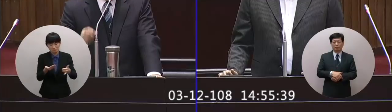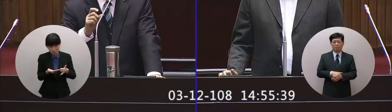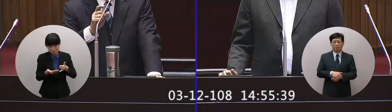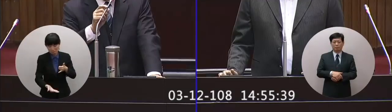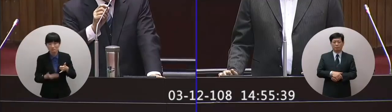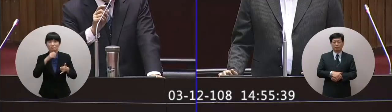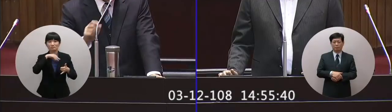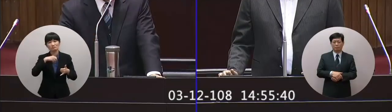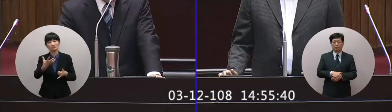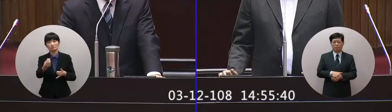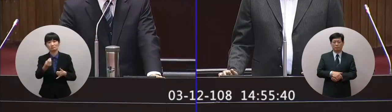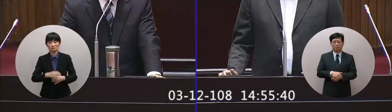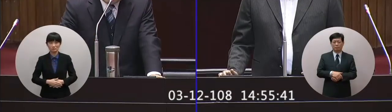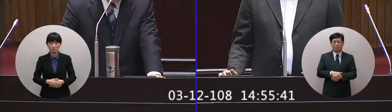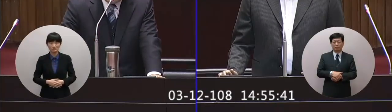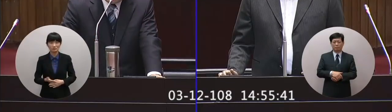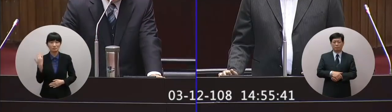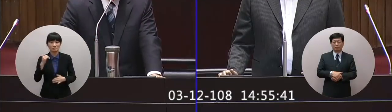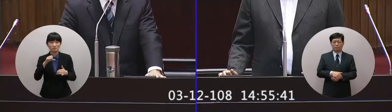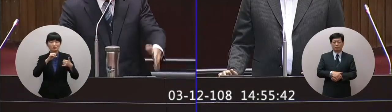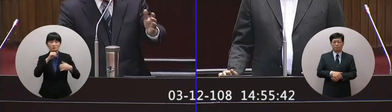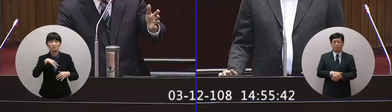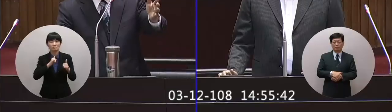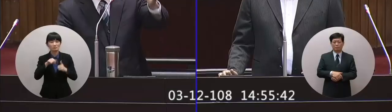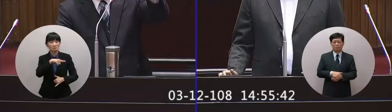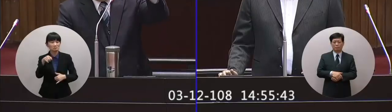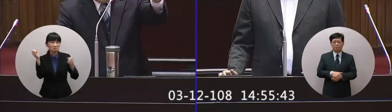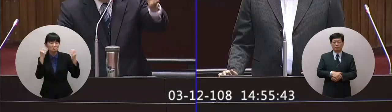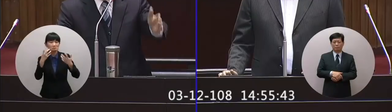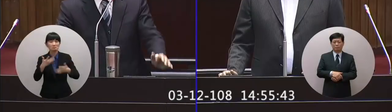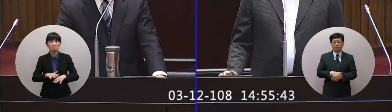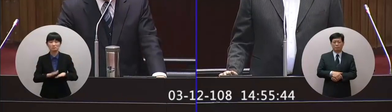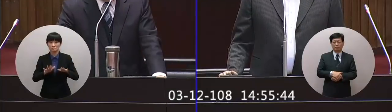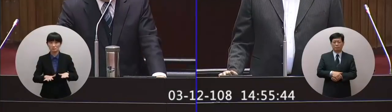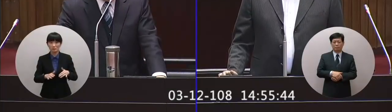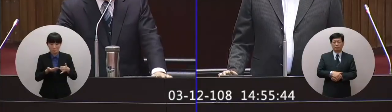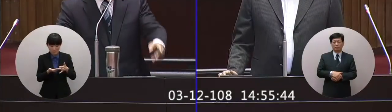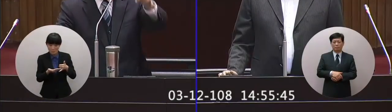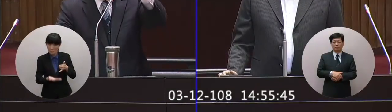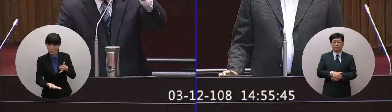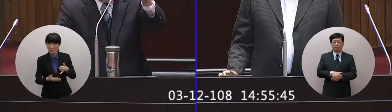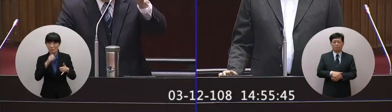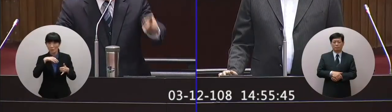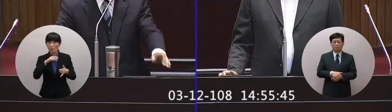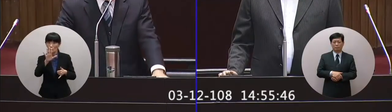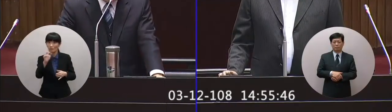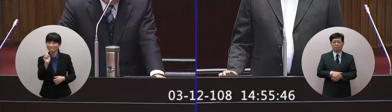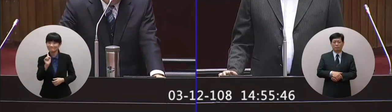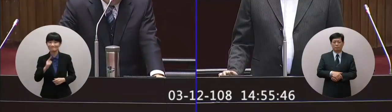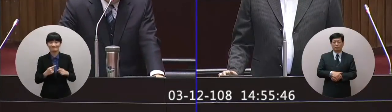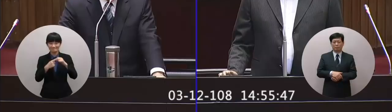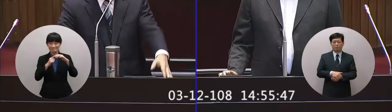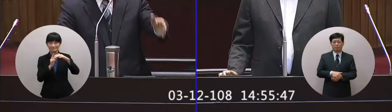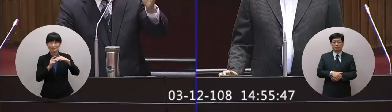到屏东。当时讲出屏东人的心声，后来有到屏东啊，就是第二条高